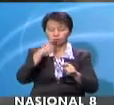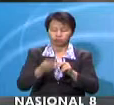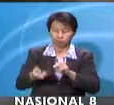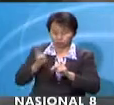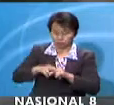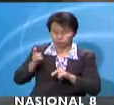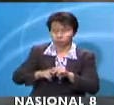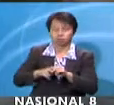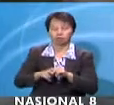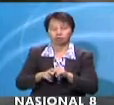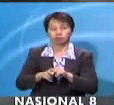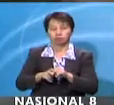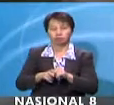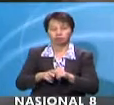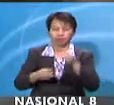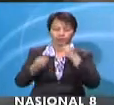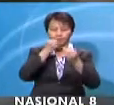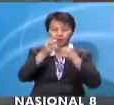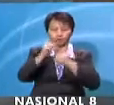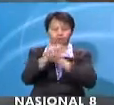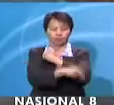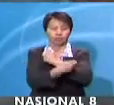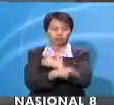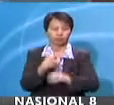menambahkan apa ni dia punya pemakanan negara kita.